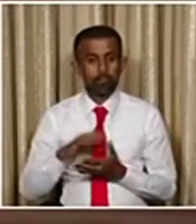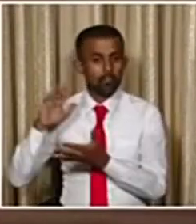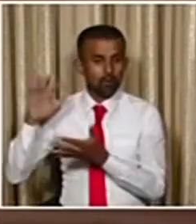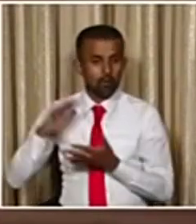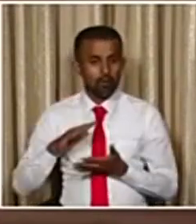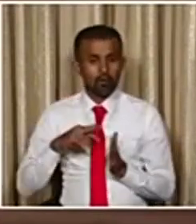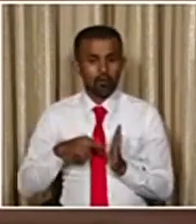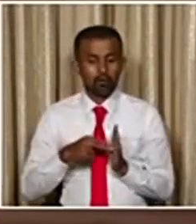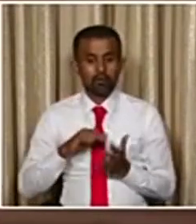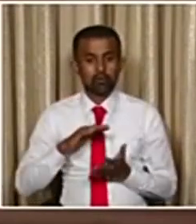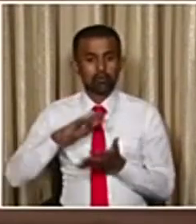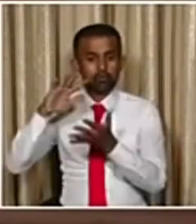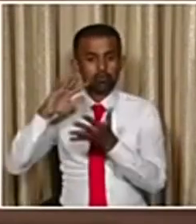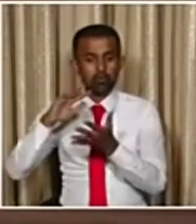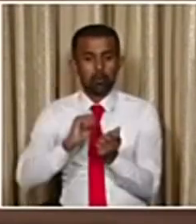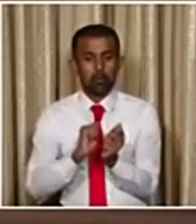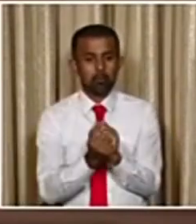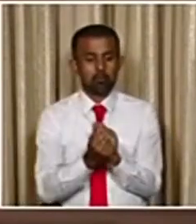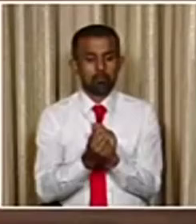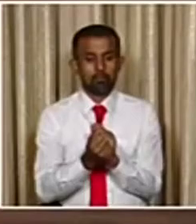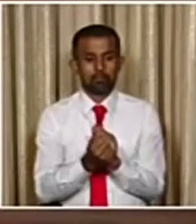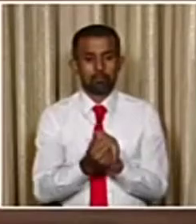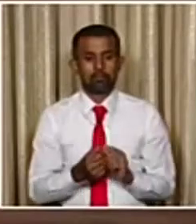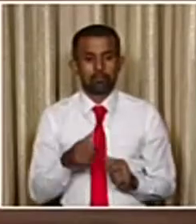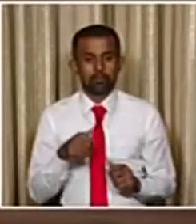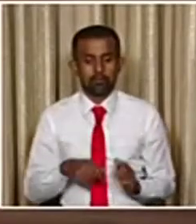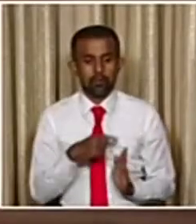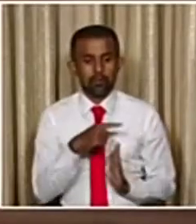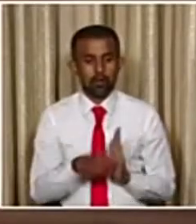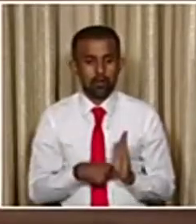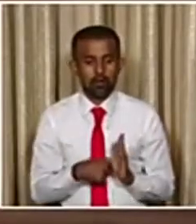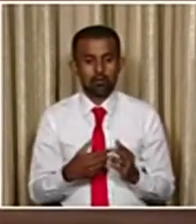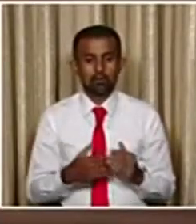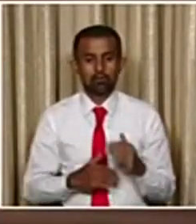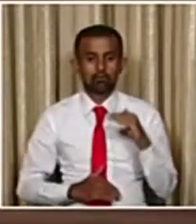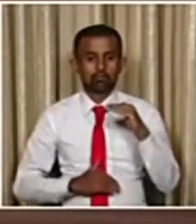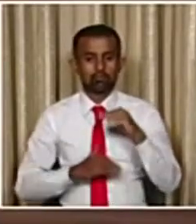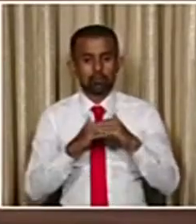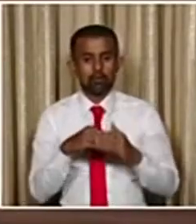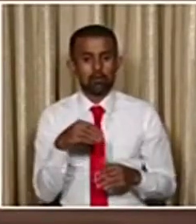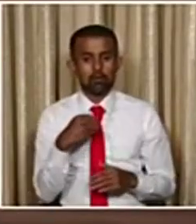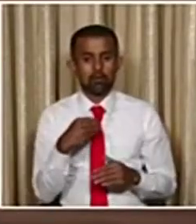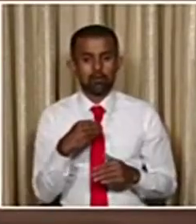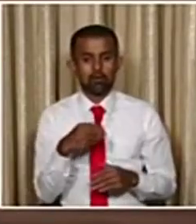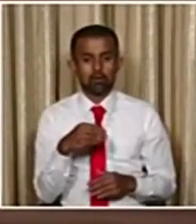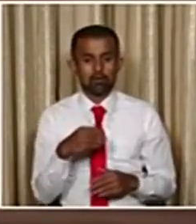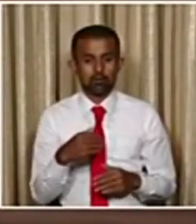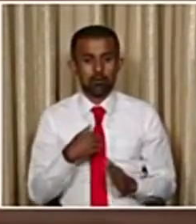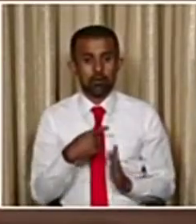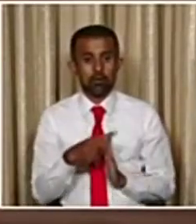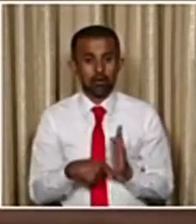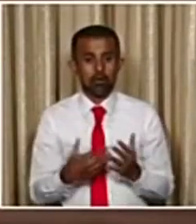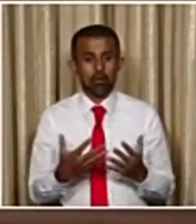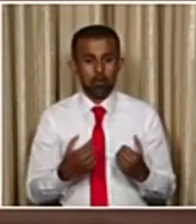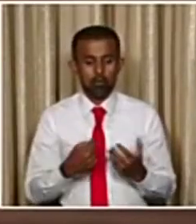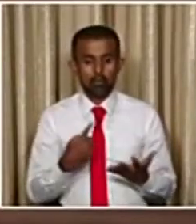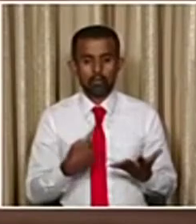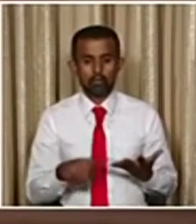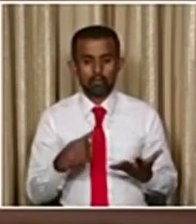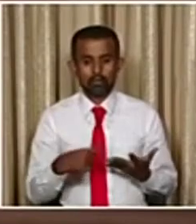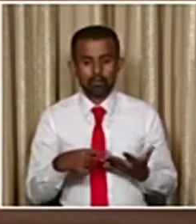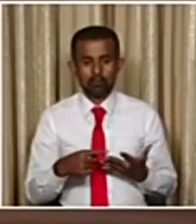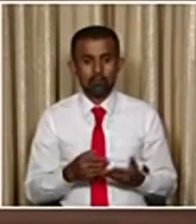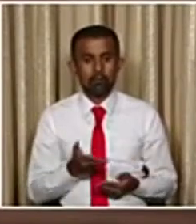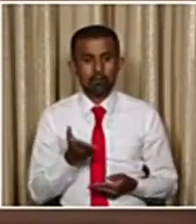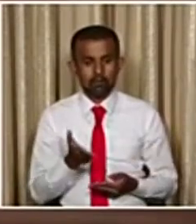ආනයන ආර්ථිකය අපනයන ආර්ථිකයක් බවට පත් කරන්න. ඒකේ රටේ ගන්න පුළුවන් උපරිම ණය සීමාවක් තියෙනවා. රටට අවශ්‍ය දේවල් තමයි